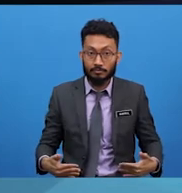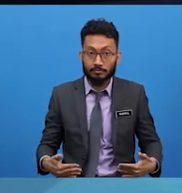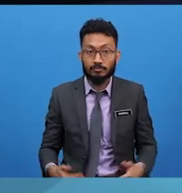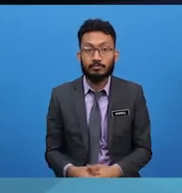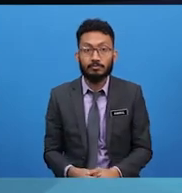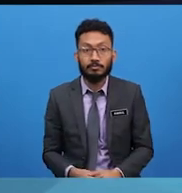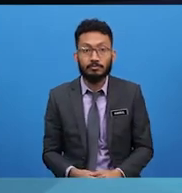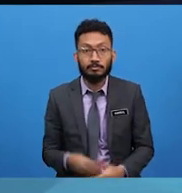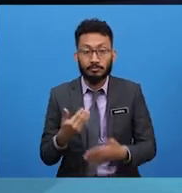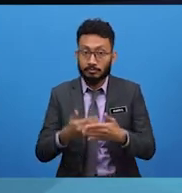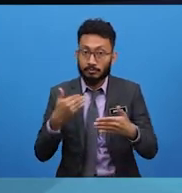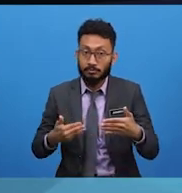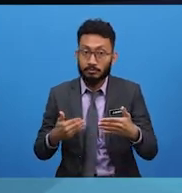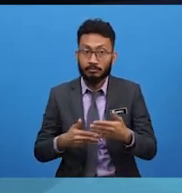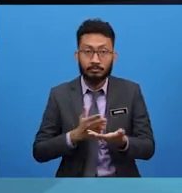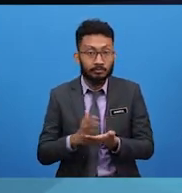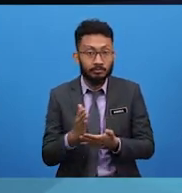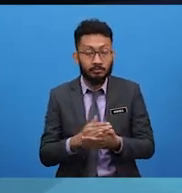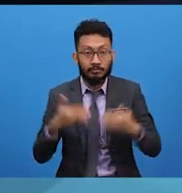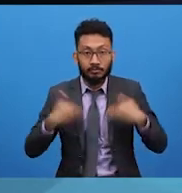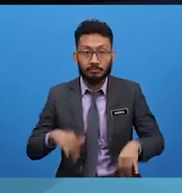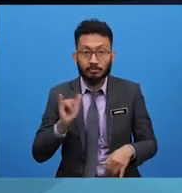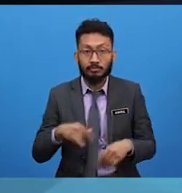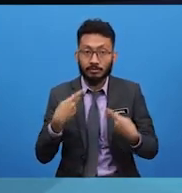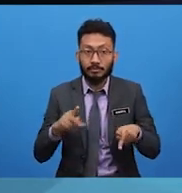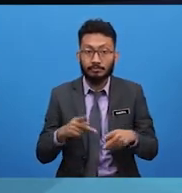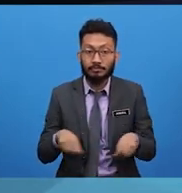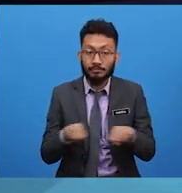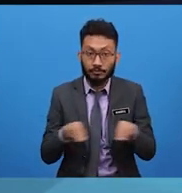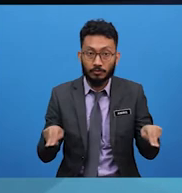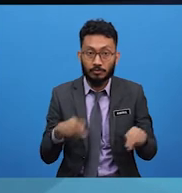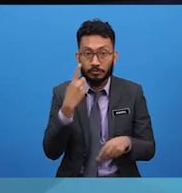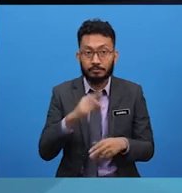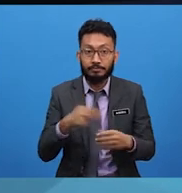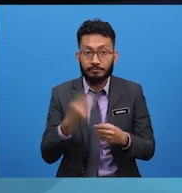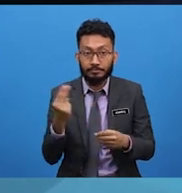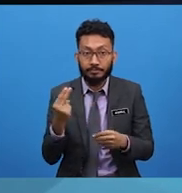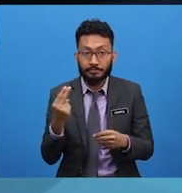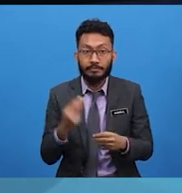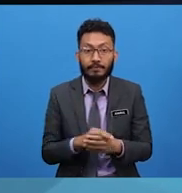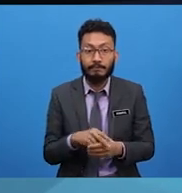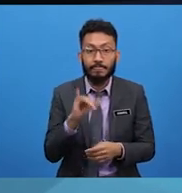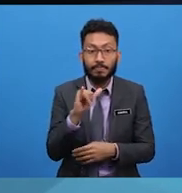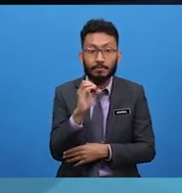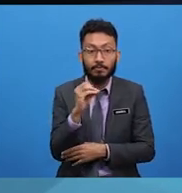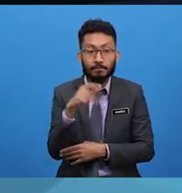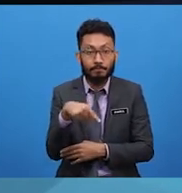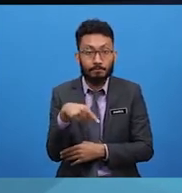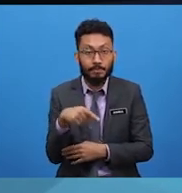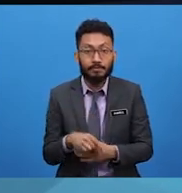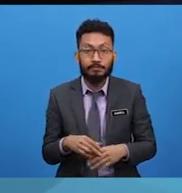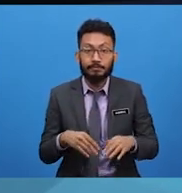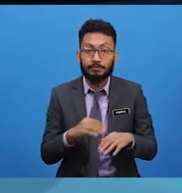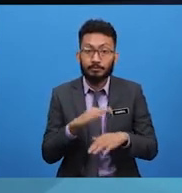merupakan bahagian badan yang perlu diukur untuk menghasilkan bahagian yoke hadapan, badan bawah